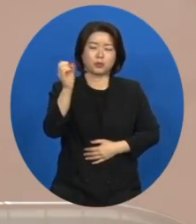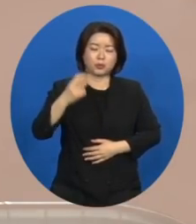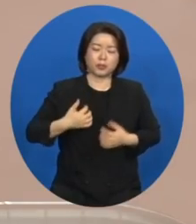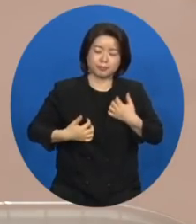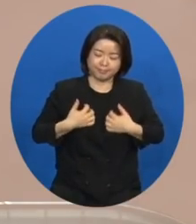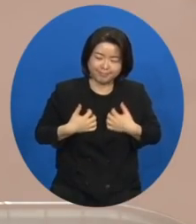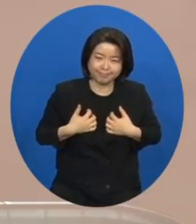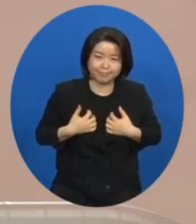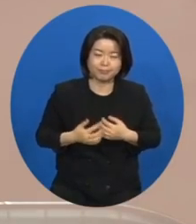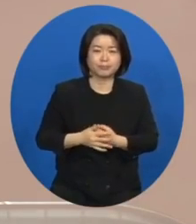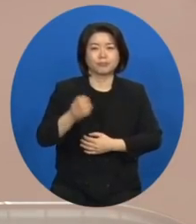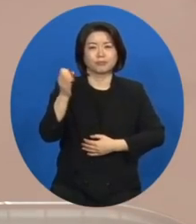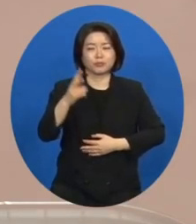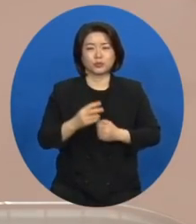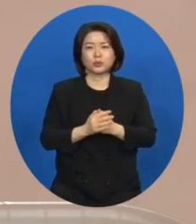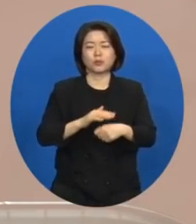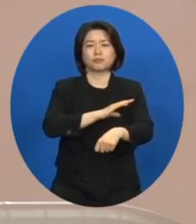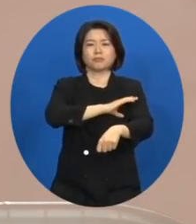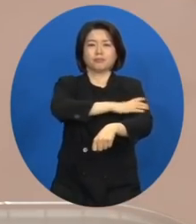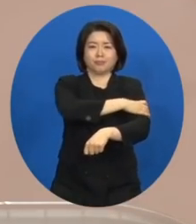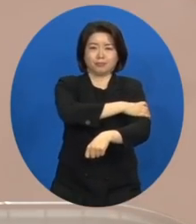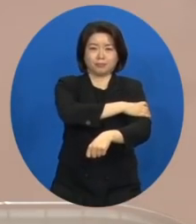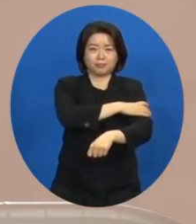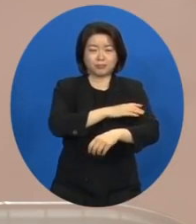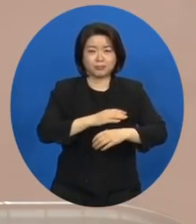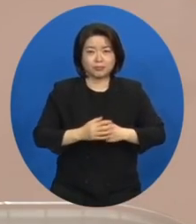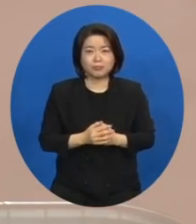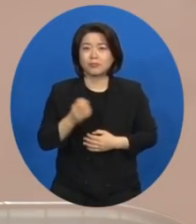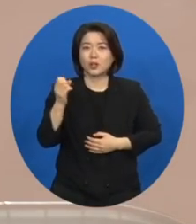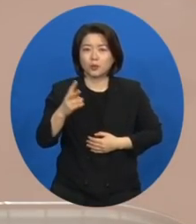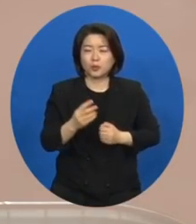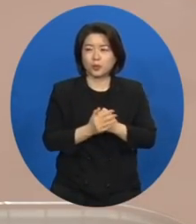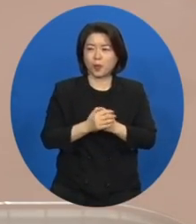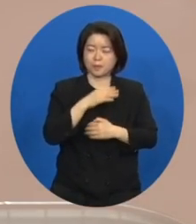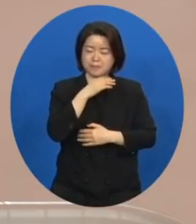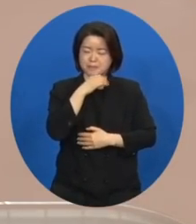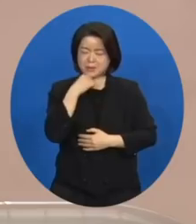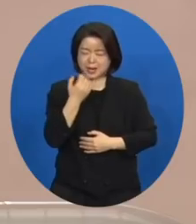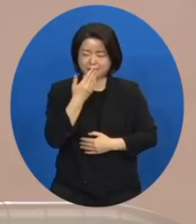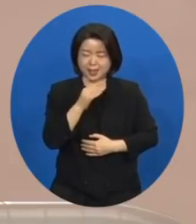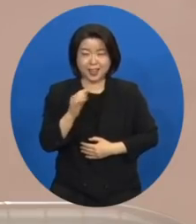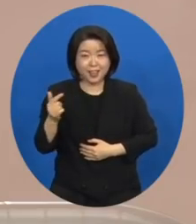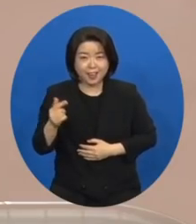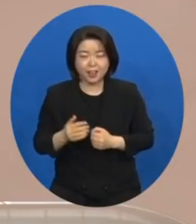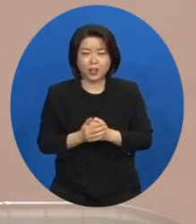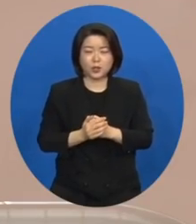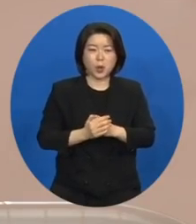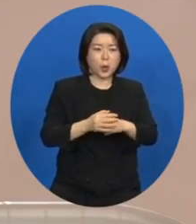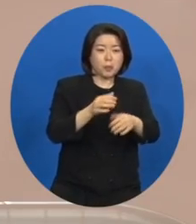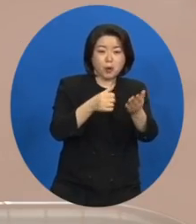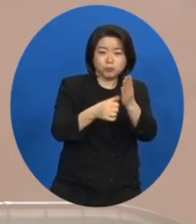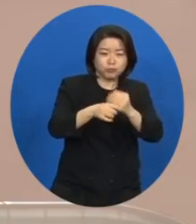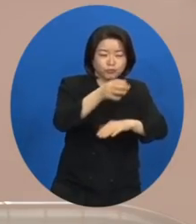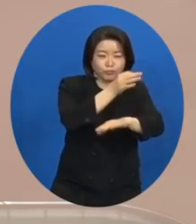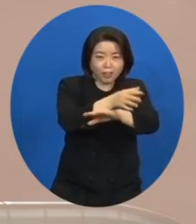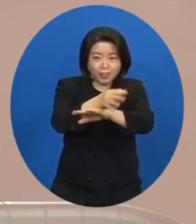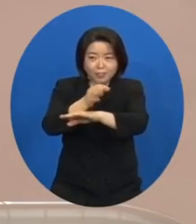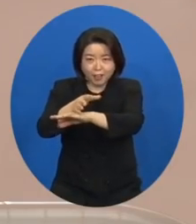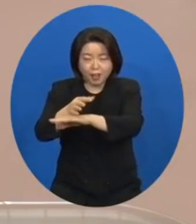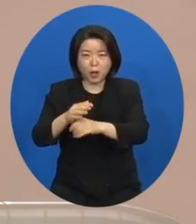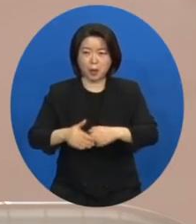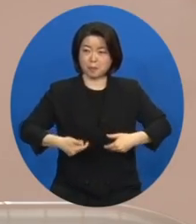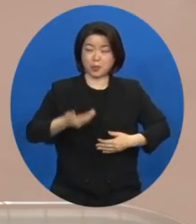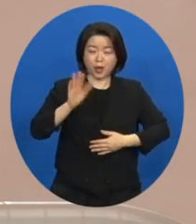이구요 또한 권력 입니다 그리고 맛난 음식 또한 쇼핑을 통해서 필요한 것들이긴 하지만